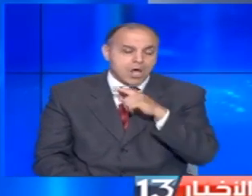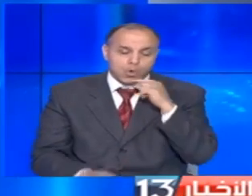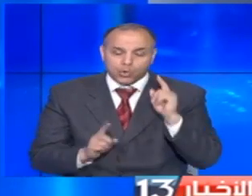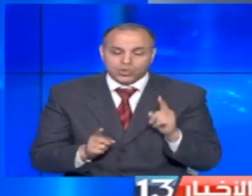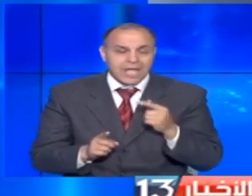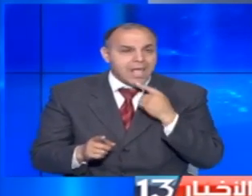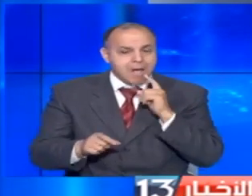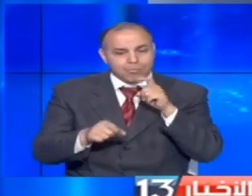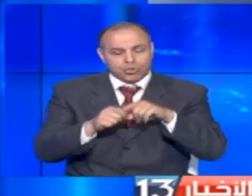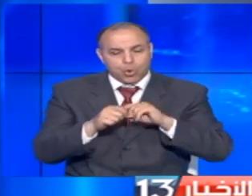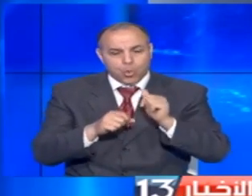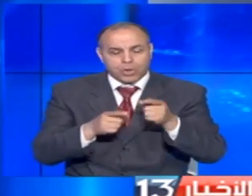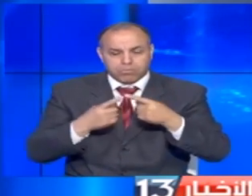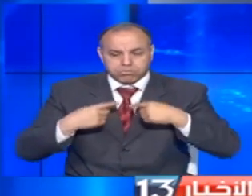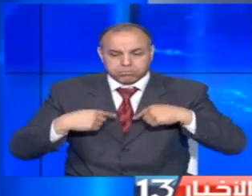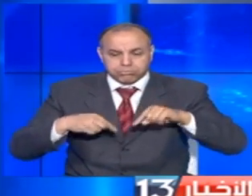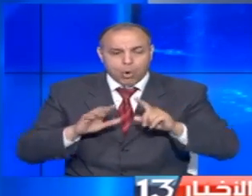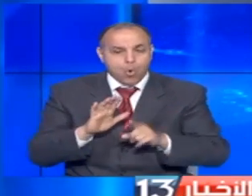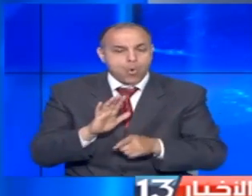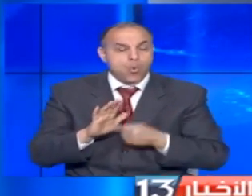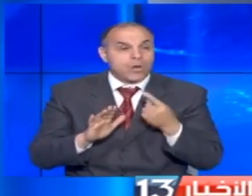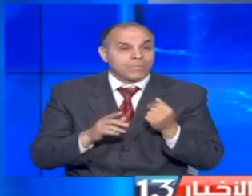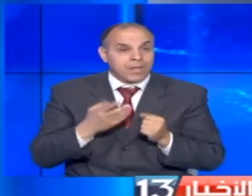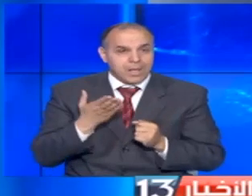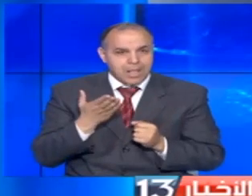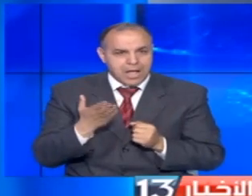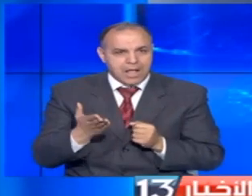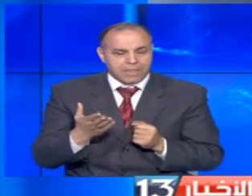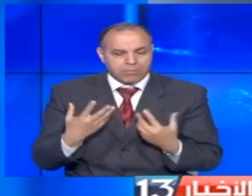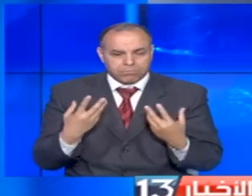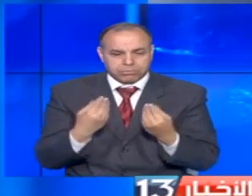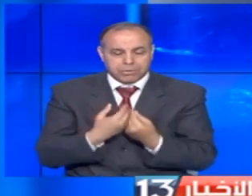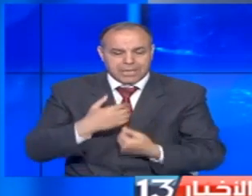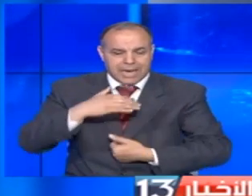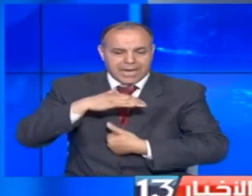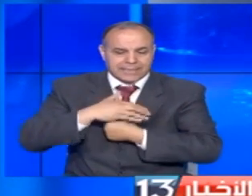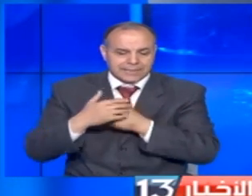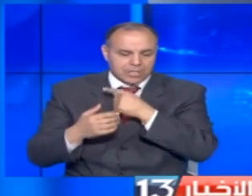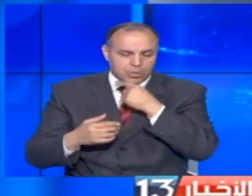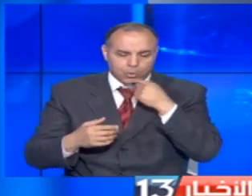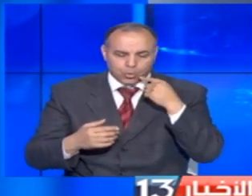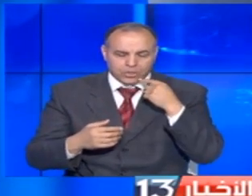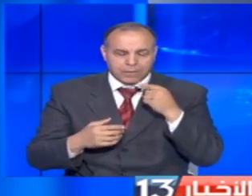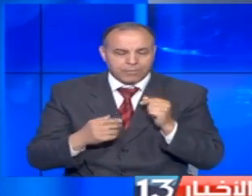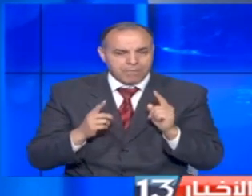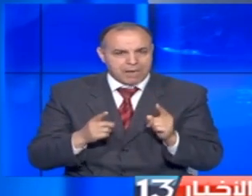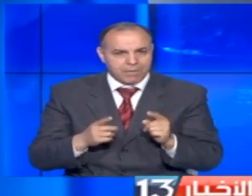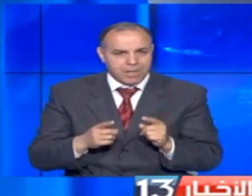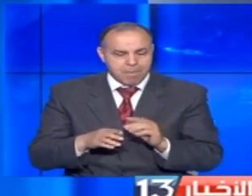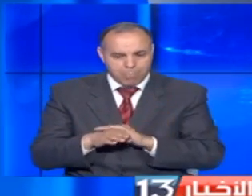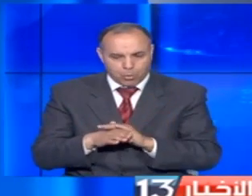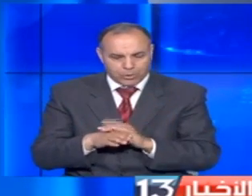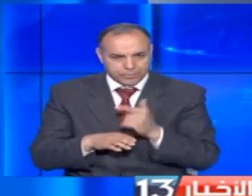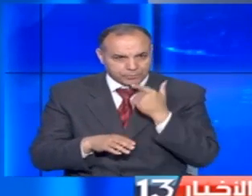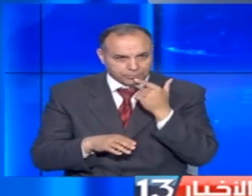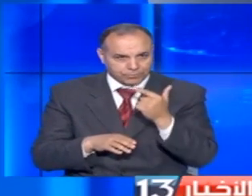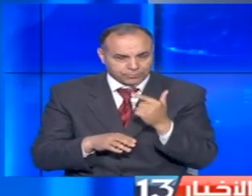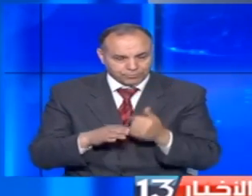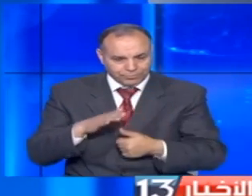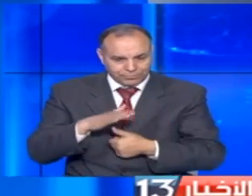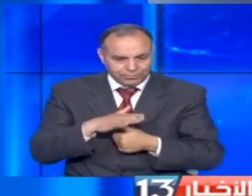للمشاركه غدا في قمه هي الاولى من نوعها ستجمعه بالرئيس الروسي فلاديمير بوتين موضوعها